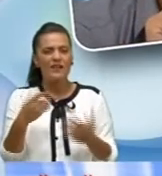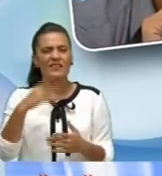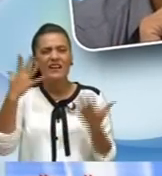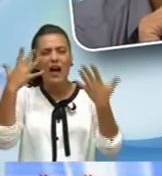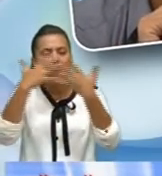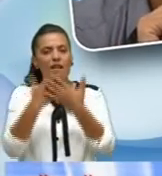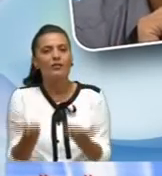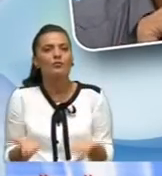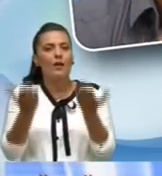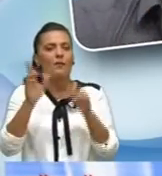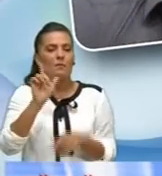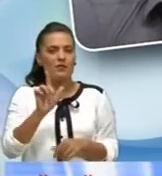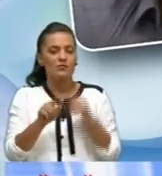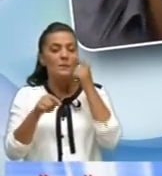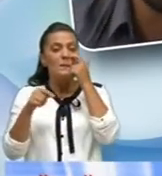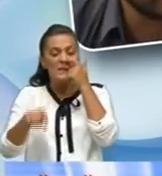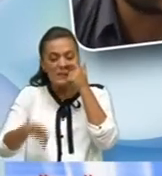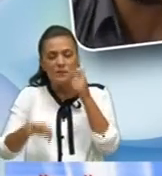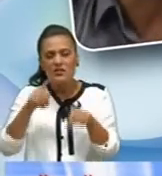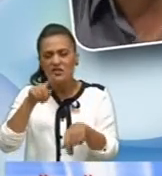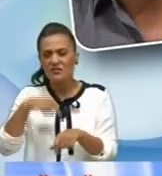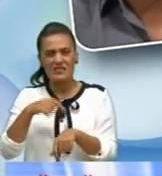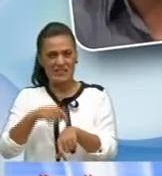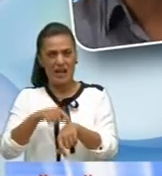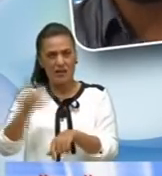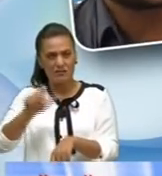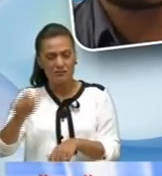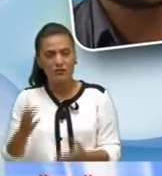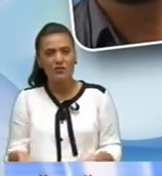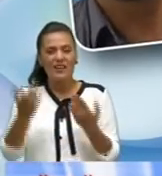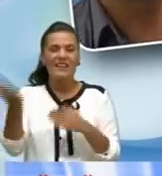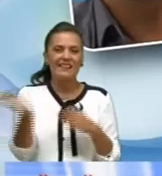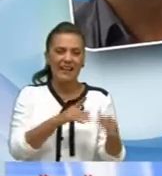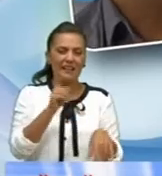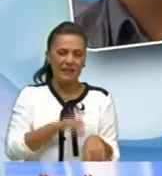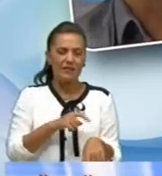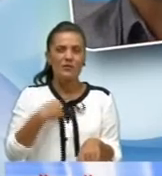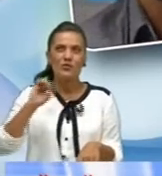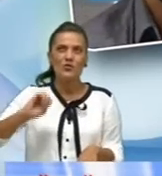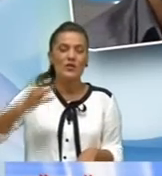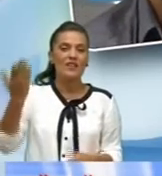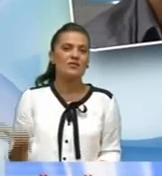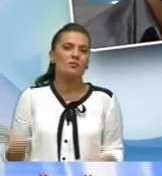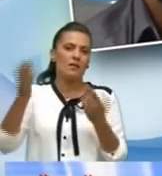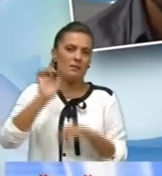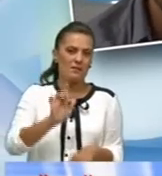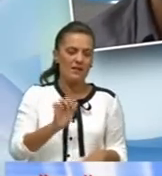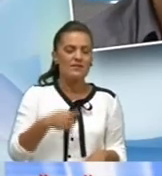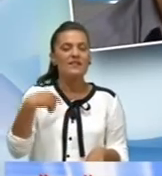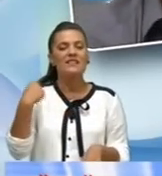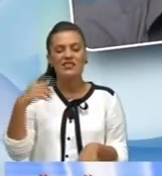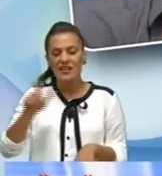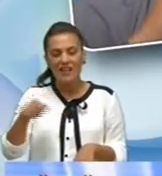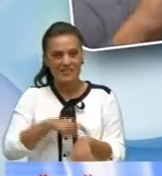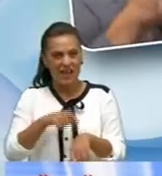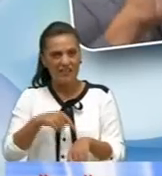karanlığa uyanmaya başlıyorlar. Evet, doğru. Şimdi çalar saatle uyanmanın hemen yan tarafı da bizim güneşle uyandırılmamız. Çalar saat